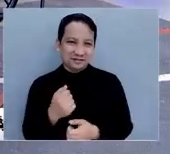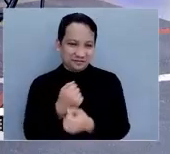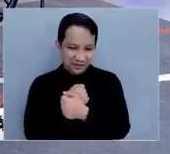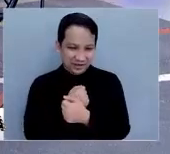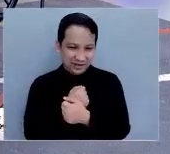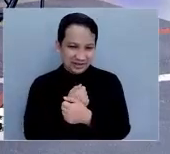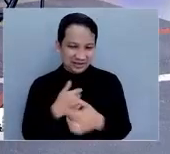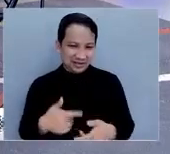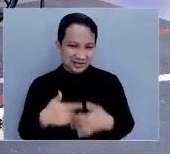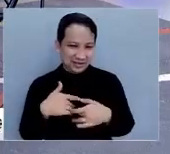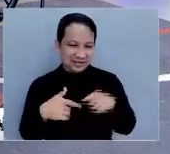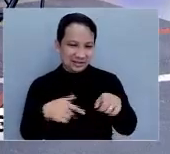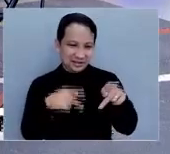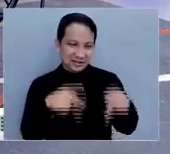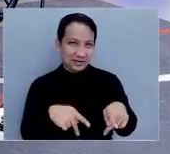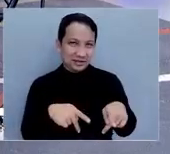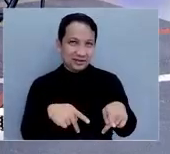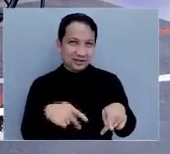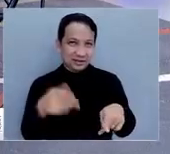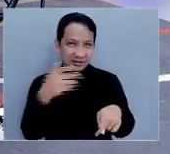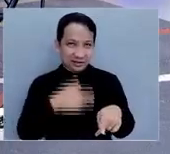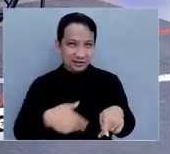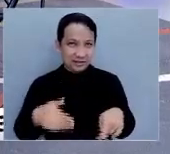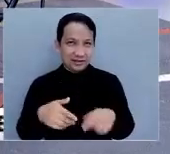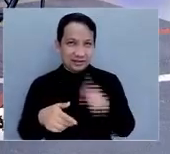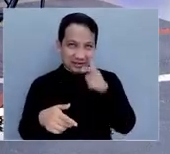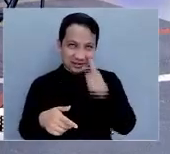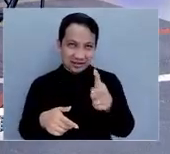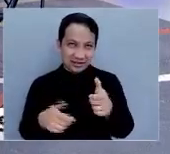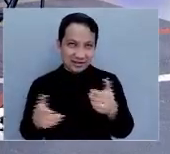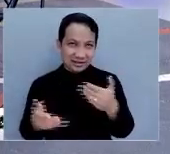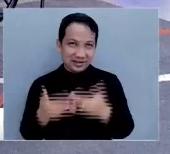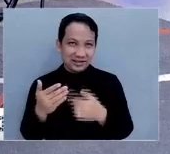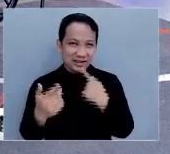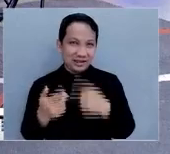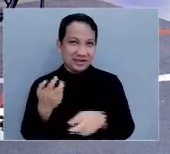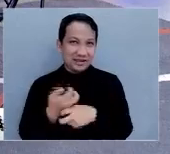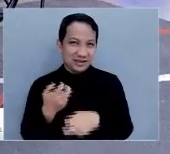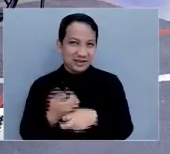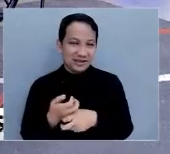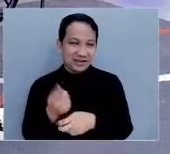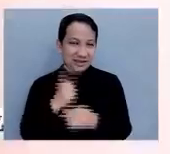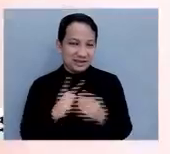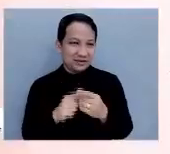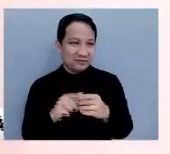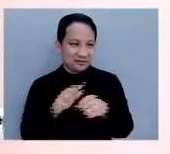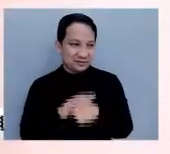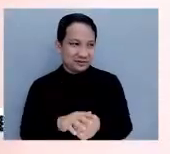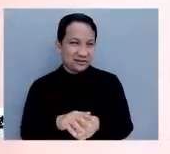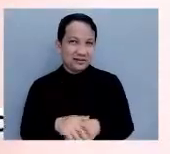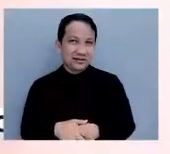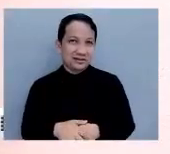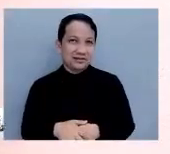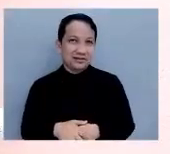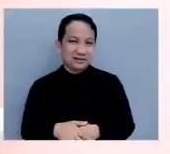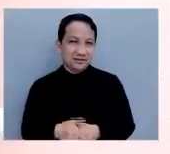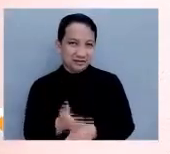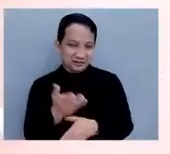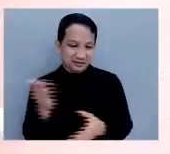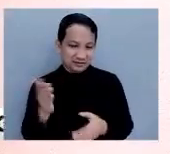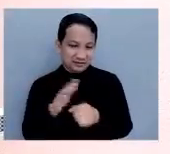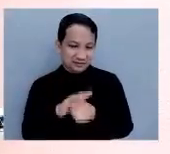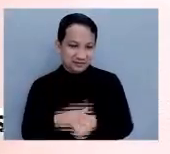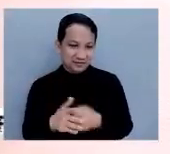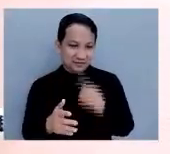sa mga taong, single pa rin, isipin nyo rin na kung minsan, mahirap din kapag nandun yung pressure. Mm-mm. So, siguro ang magagawa